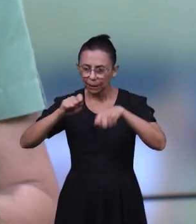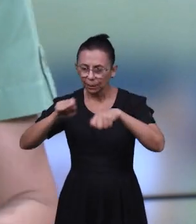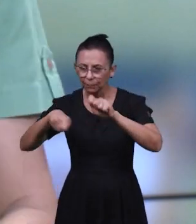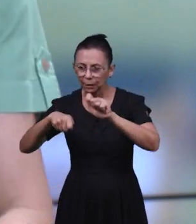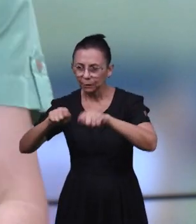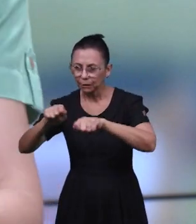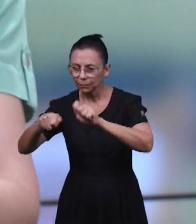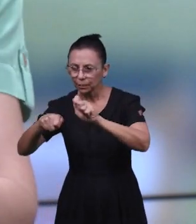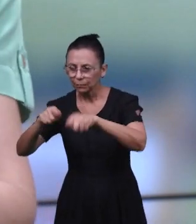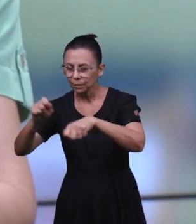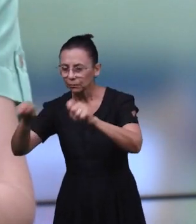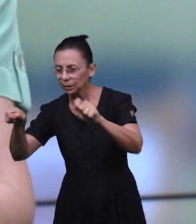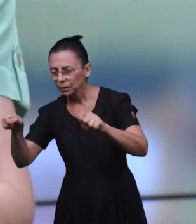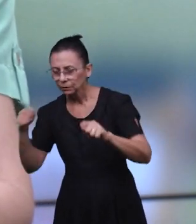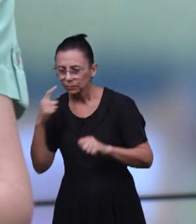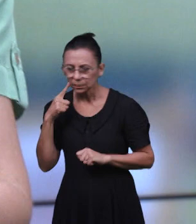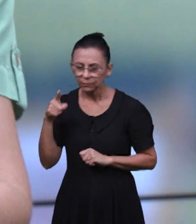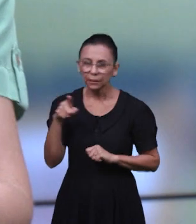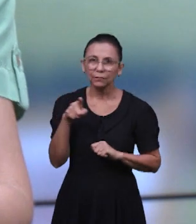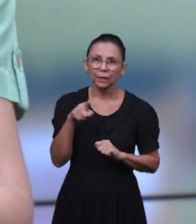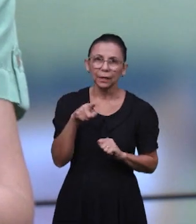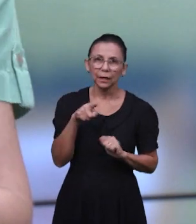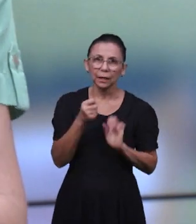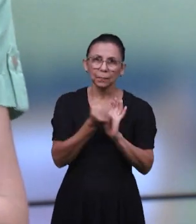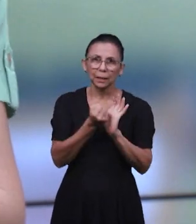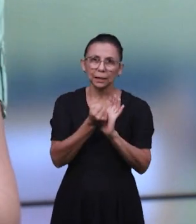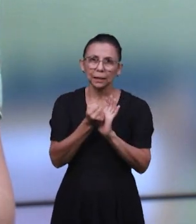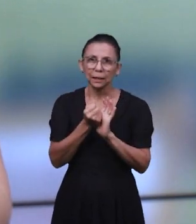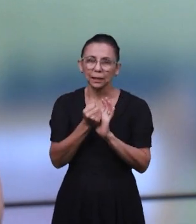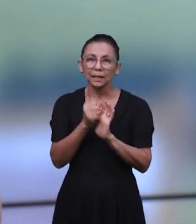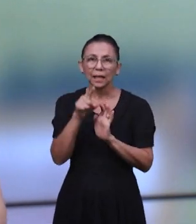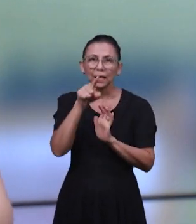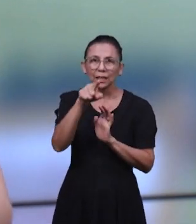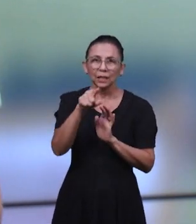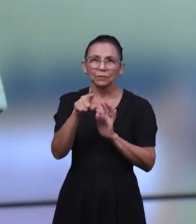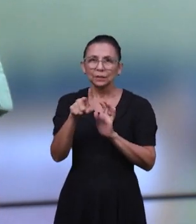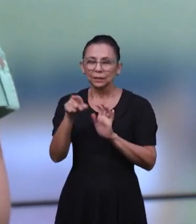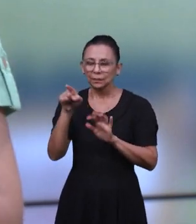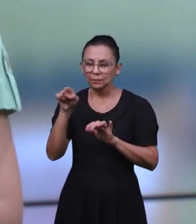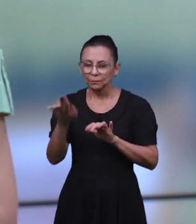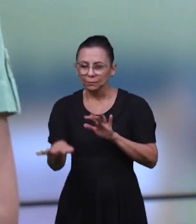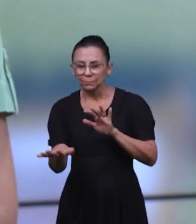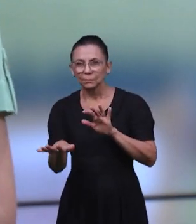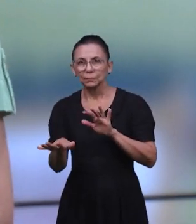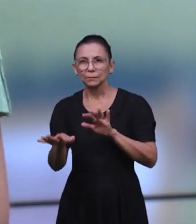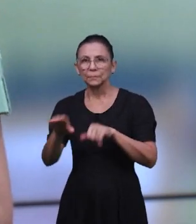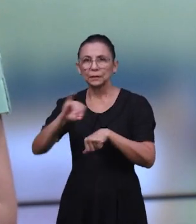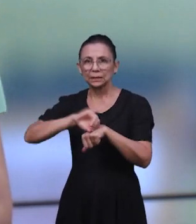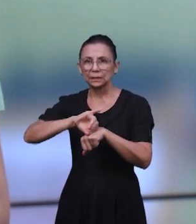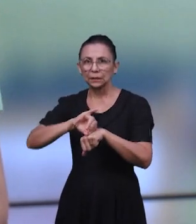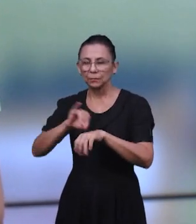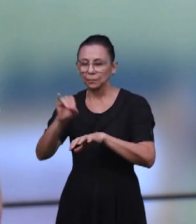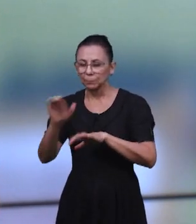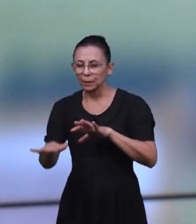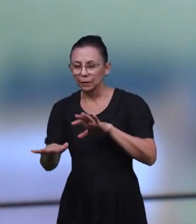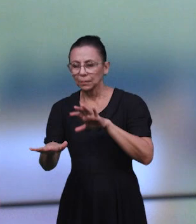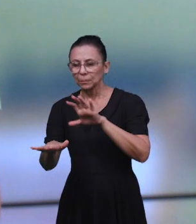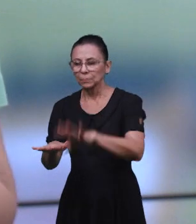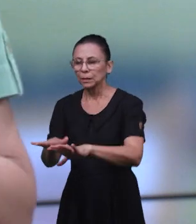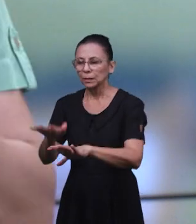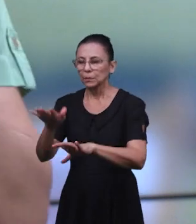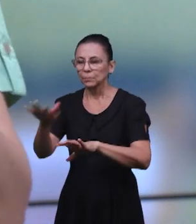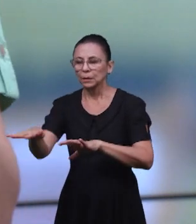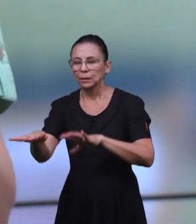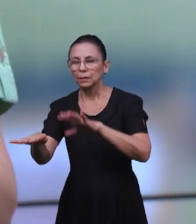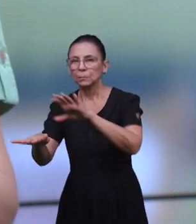marques de brebis dans le parterre. Elles forment un chemin et vous êtes en train de marcher